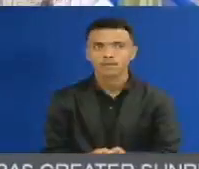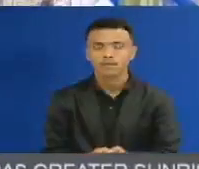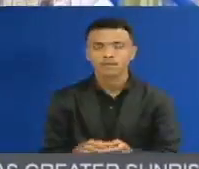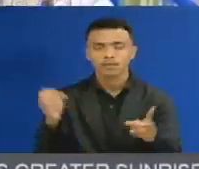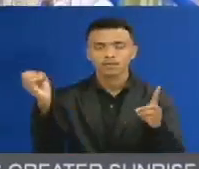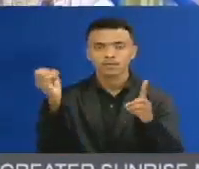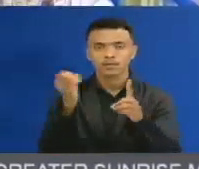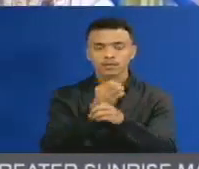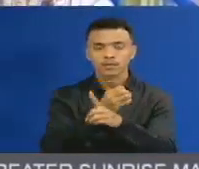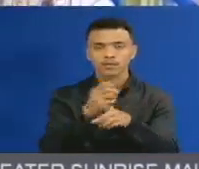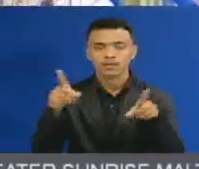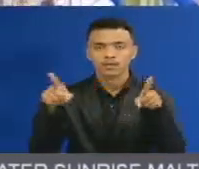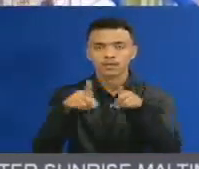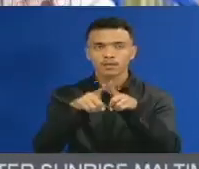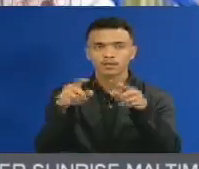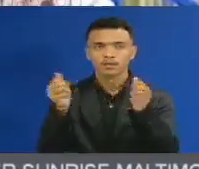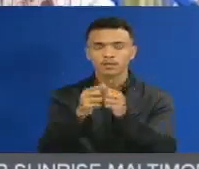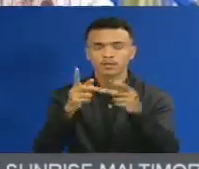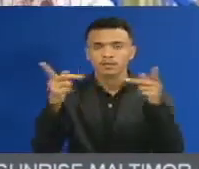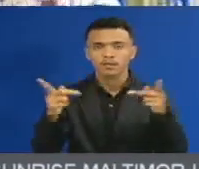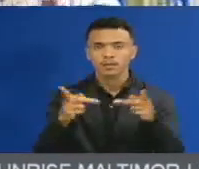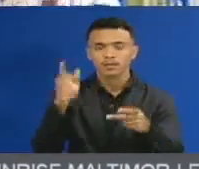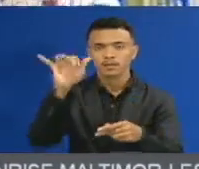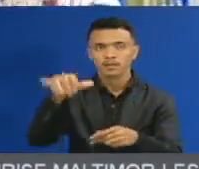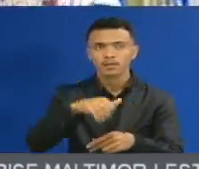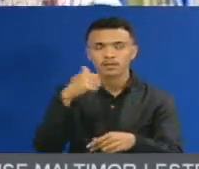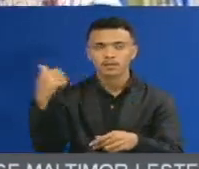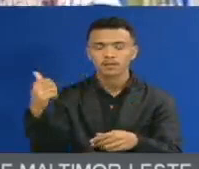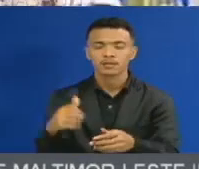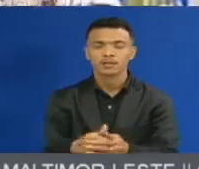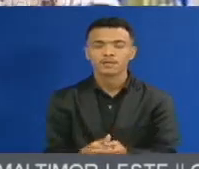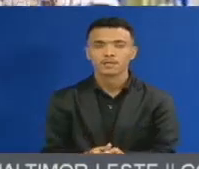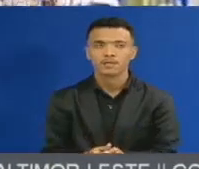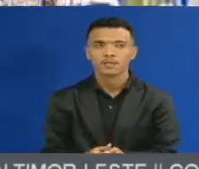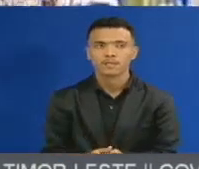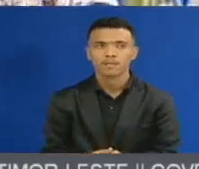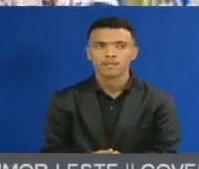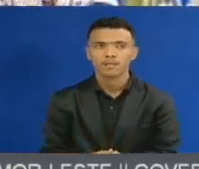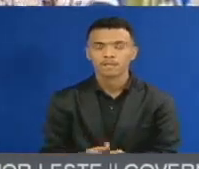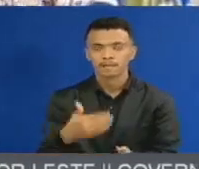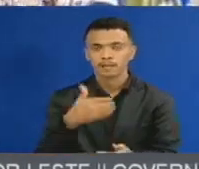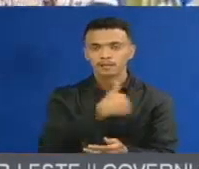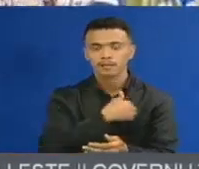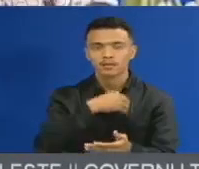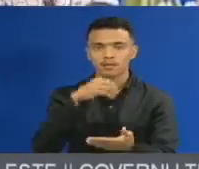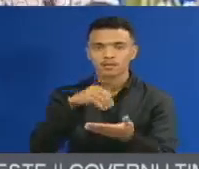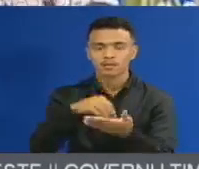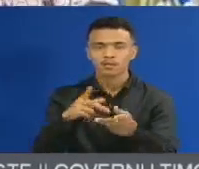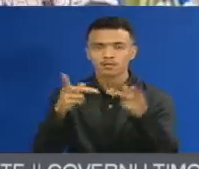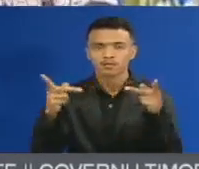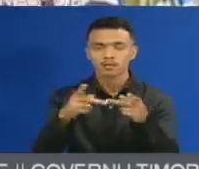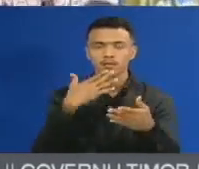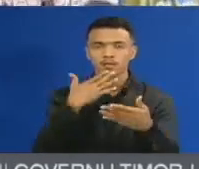objektu danene hane samo so fatin sira selo jauk guverno sijauk tau matan di diak ba iha fatine ne tau